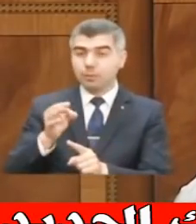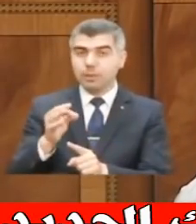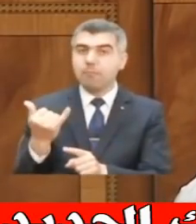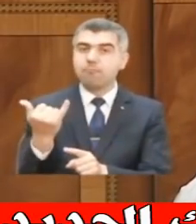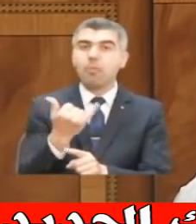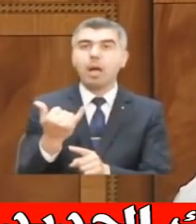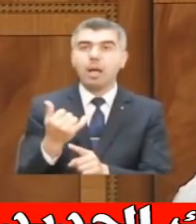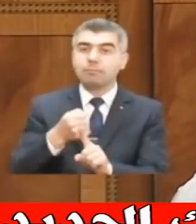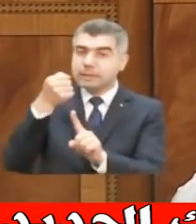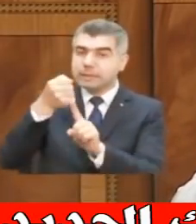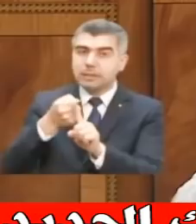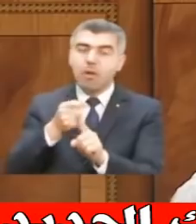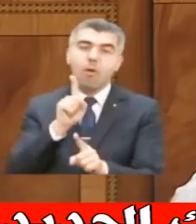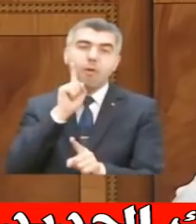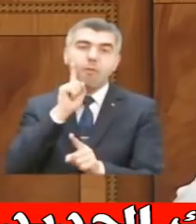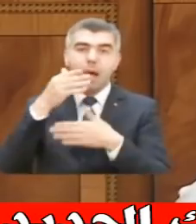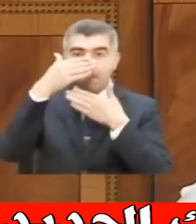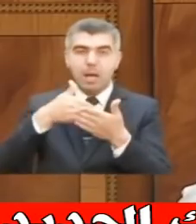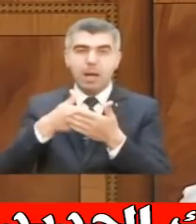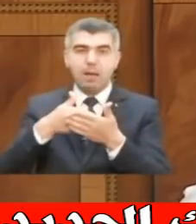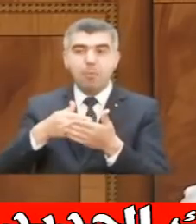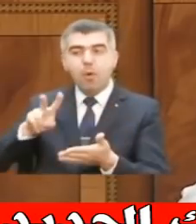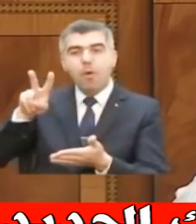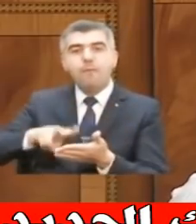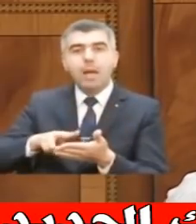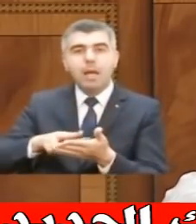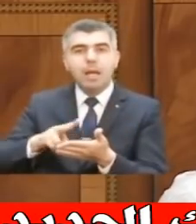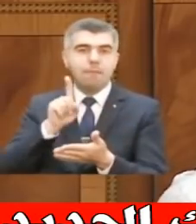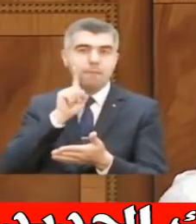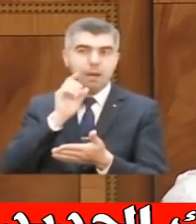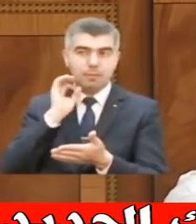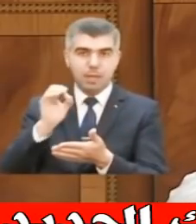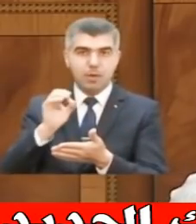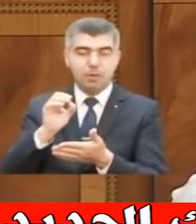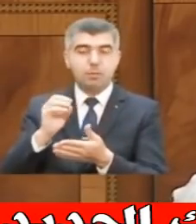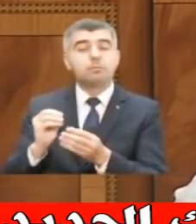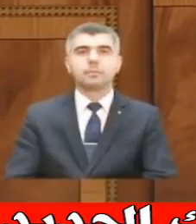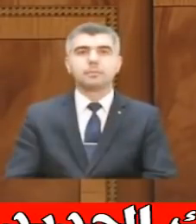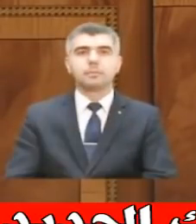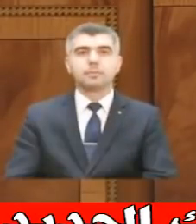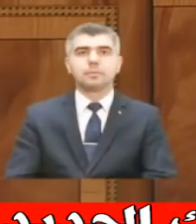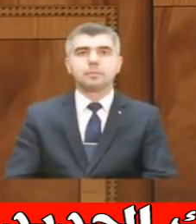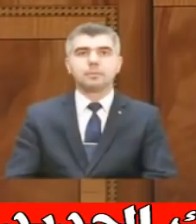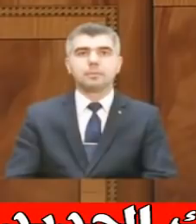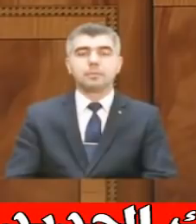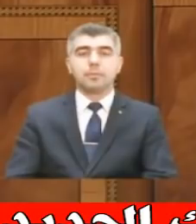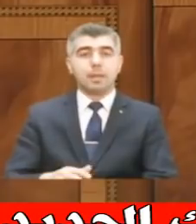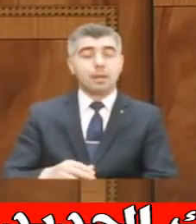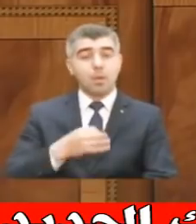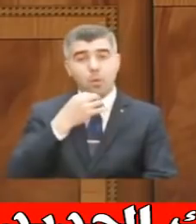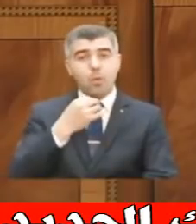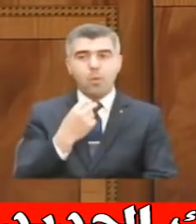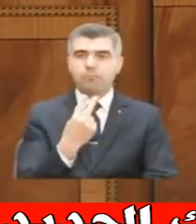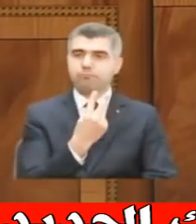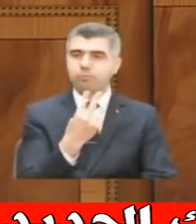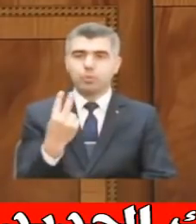ثقافته وحضارته وتاريخه، ويلعب الفن دورا هاما في توعية ورقي المتلقي. لا يختلف